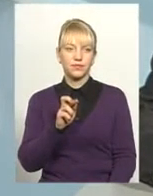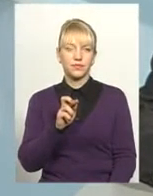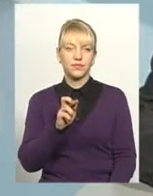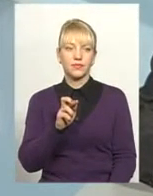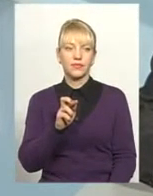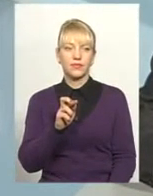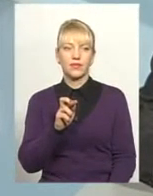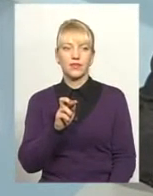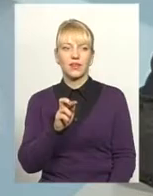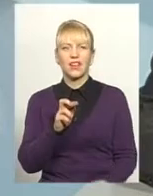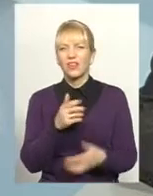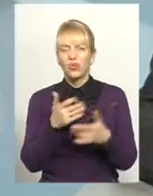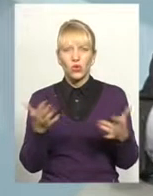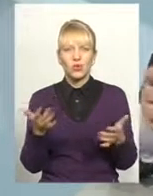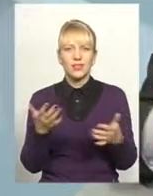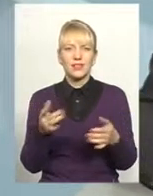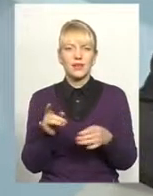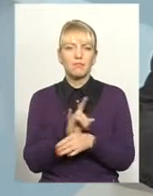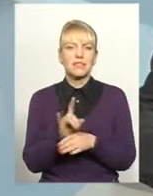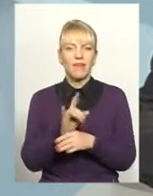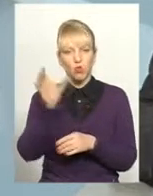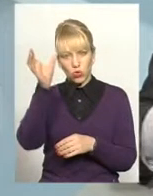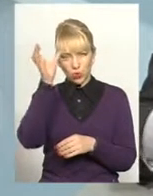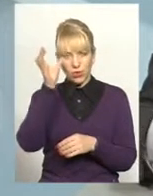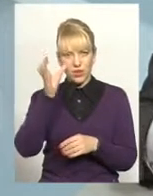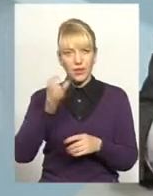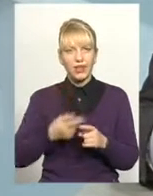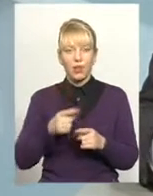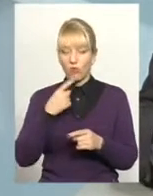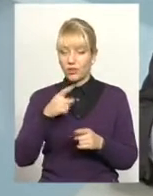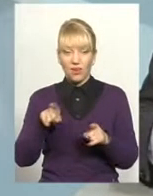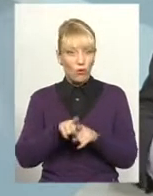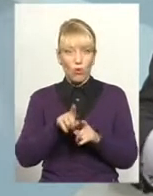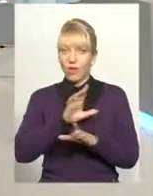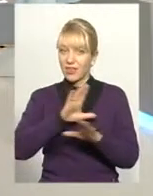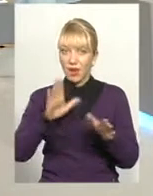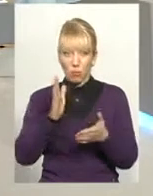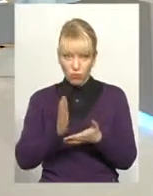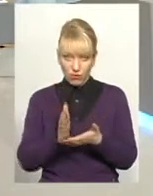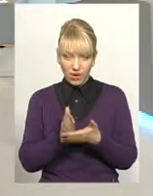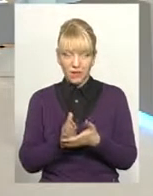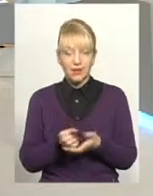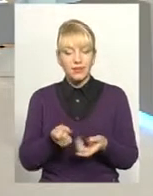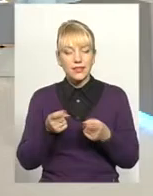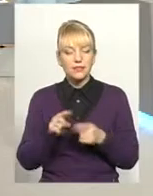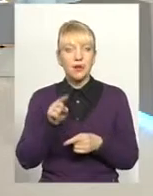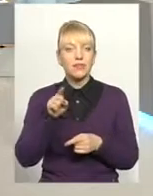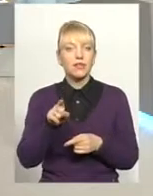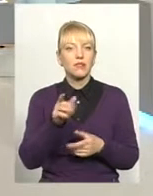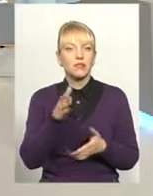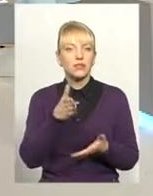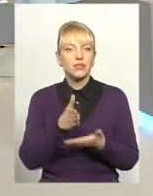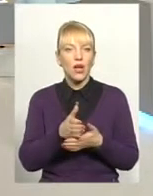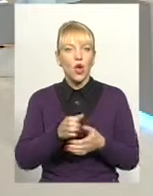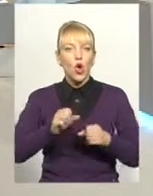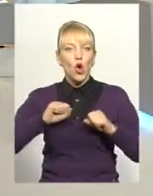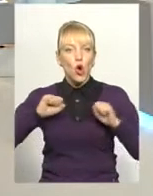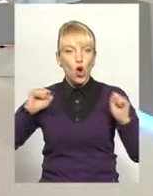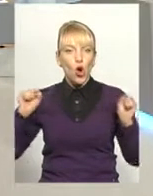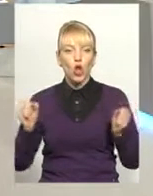прихильники псевдонауки, що скажуть, що такого не буває, насправді там відбувається холодний або